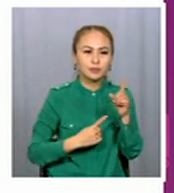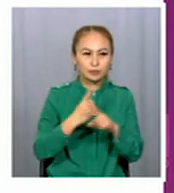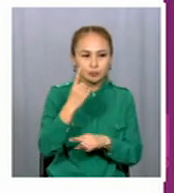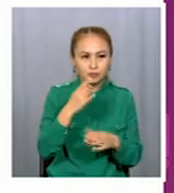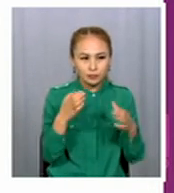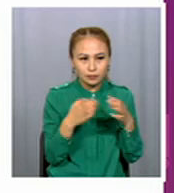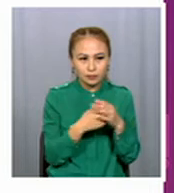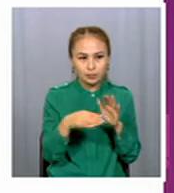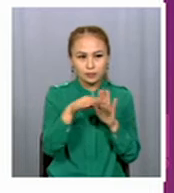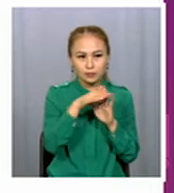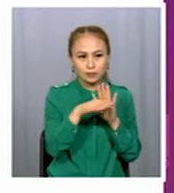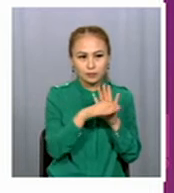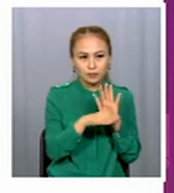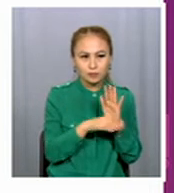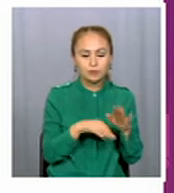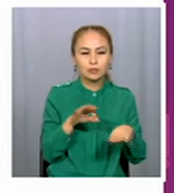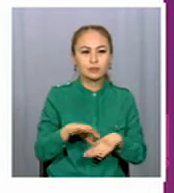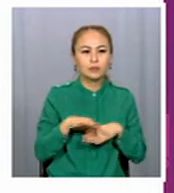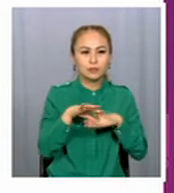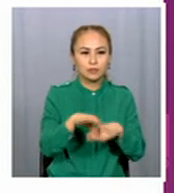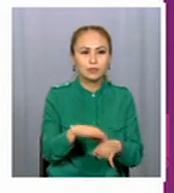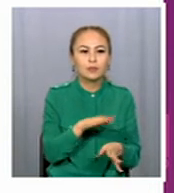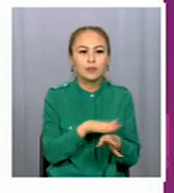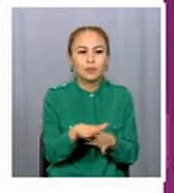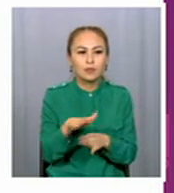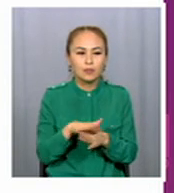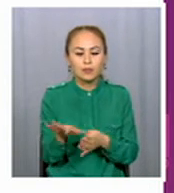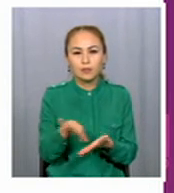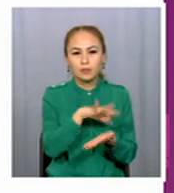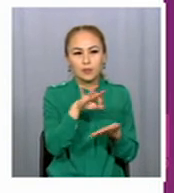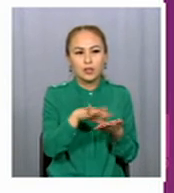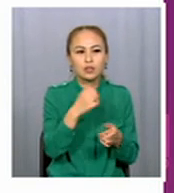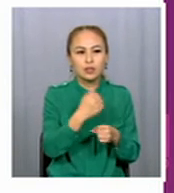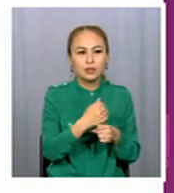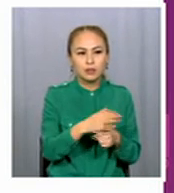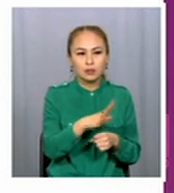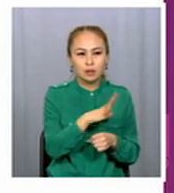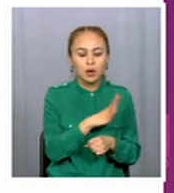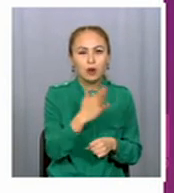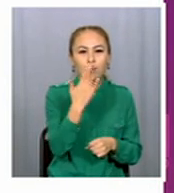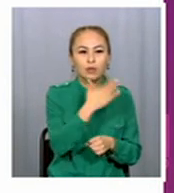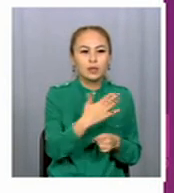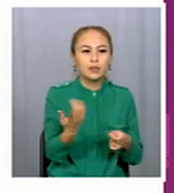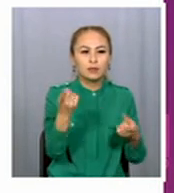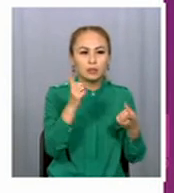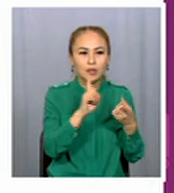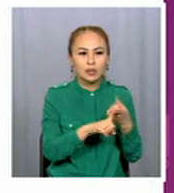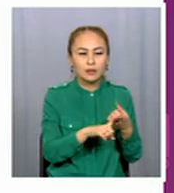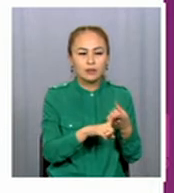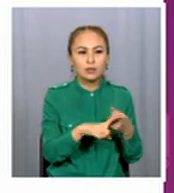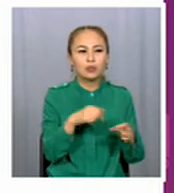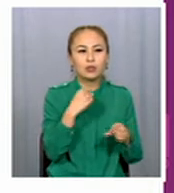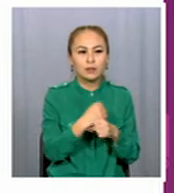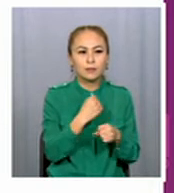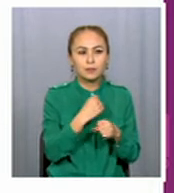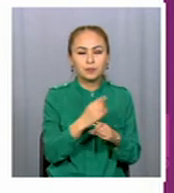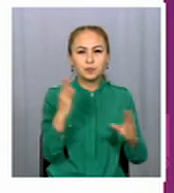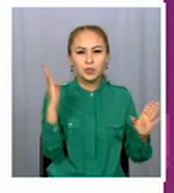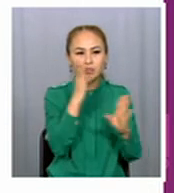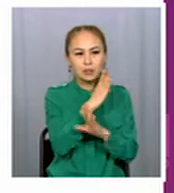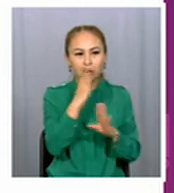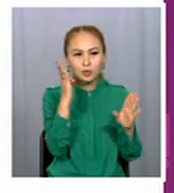шаруашылығының ғарыштағы бағдарламаларын жүзеге асыру мақсатында жасалды. Олардың